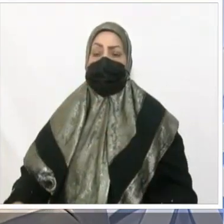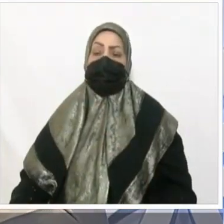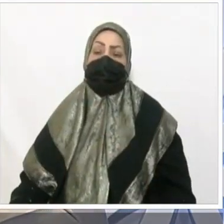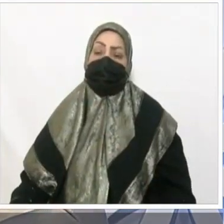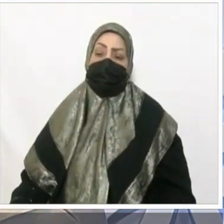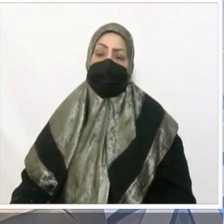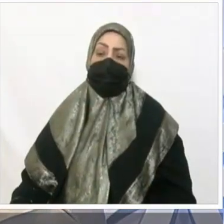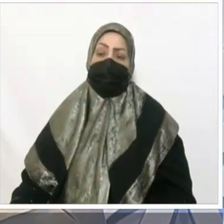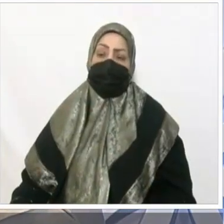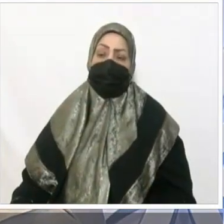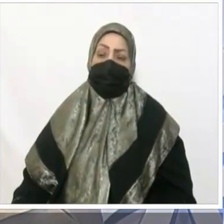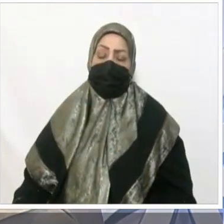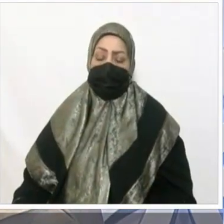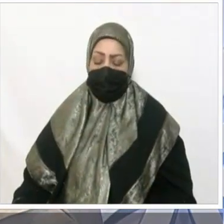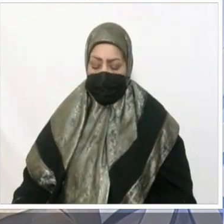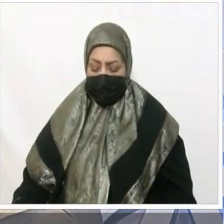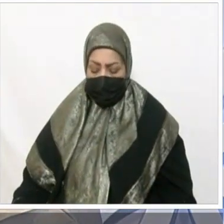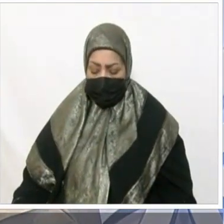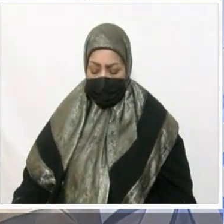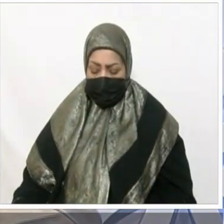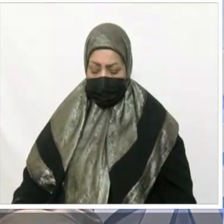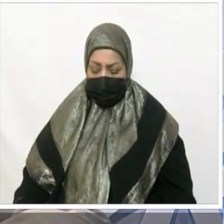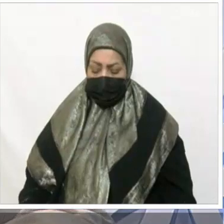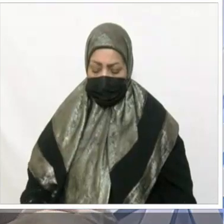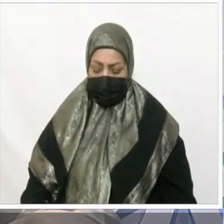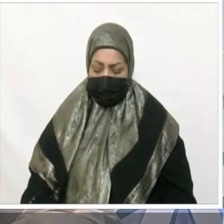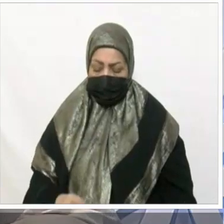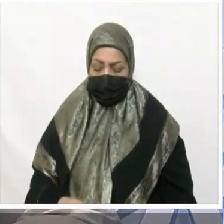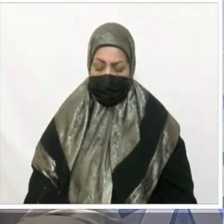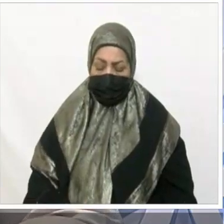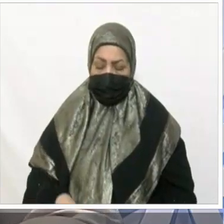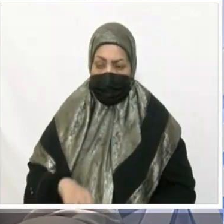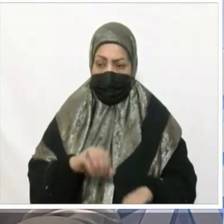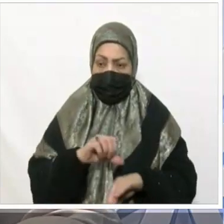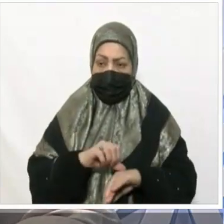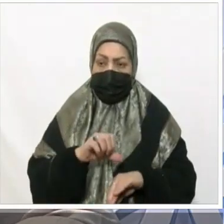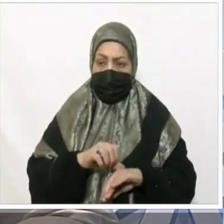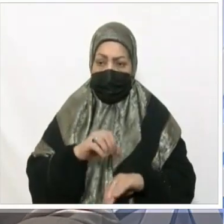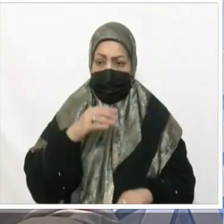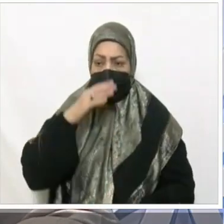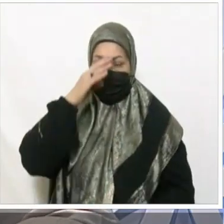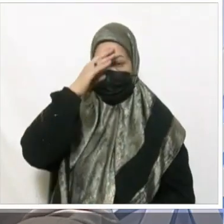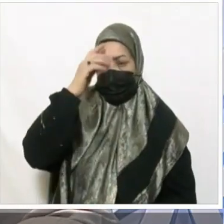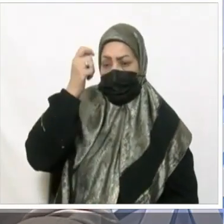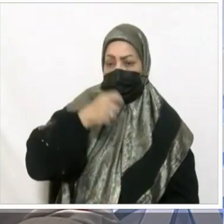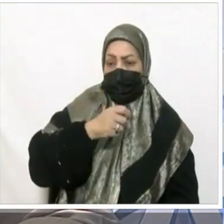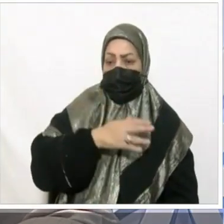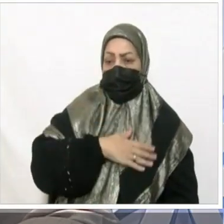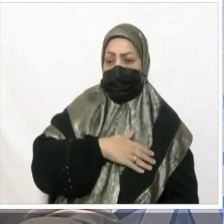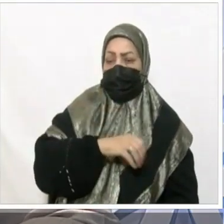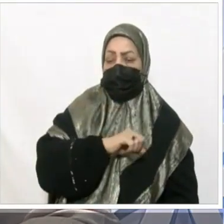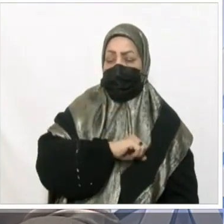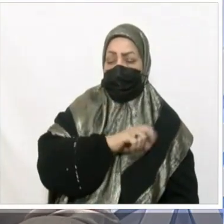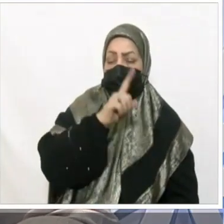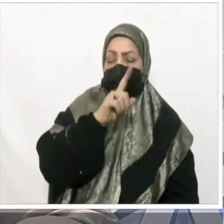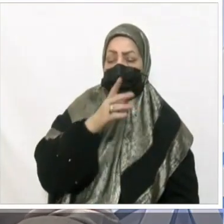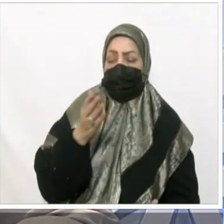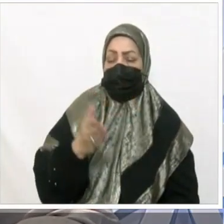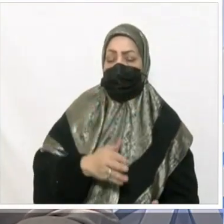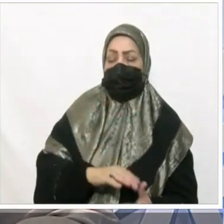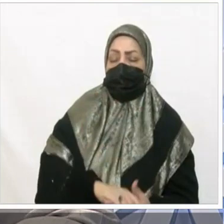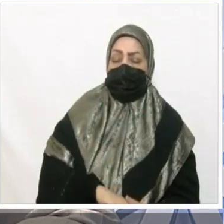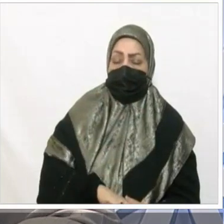طرابلس. السلام عليكم ورحمة الله. عليكم السلام ورحمة الله، تفضل يا أسامة. حياك الله شيخنا، بارك الله فيك. أهلا وسهلا بك،